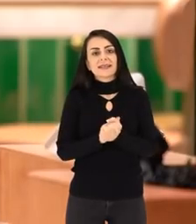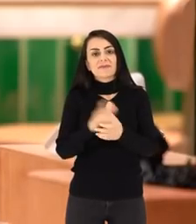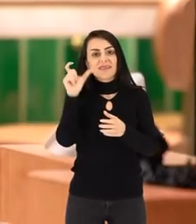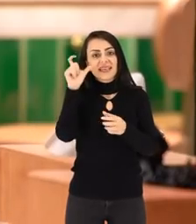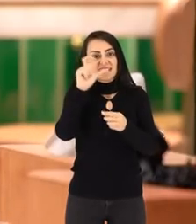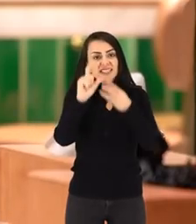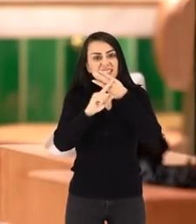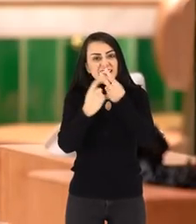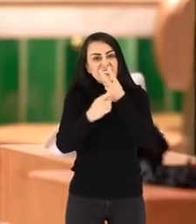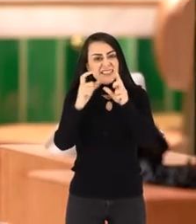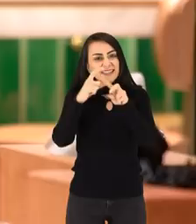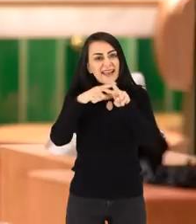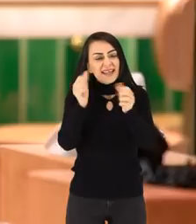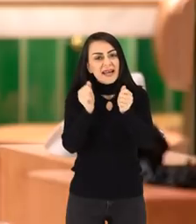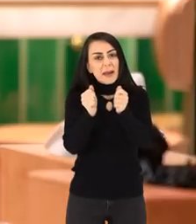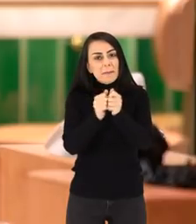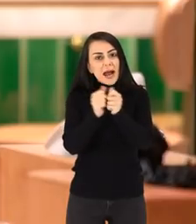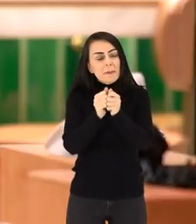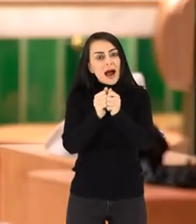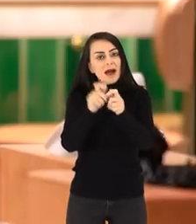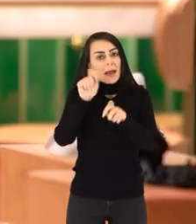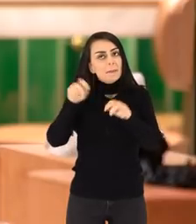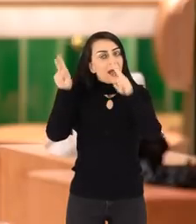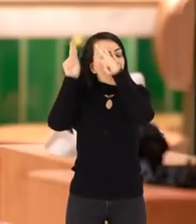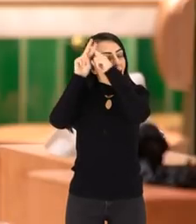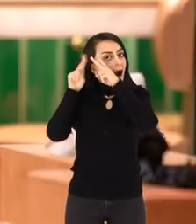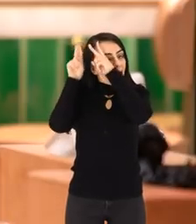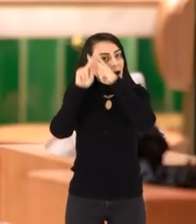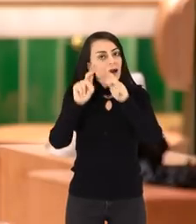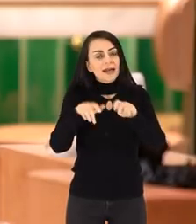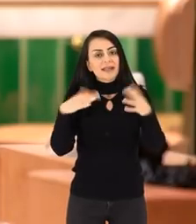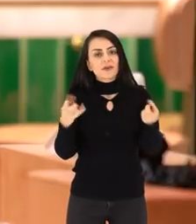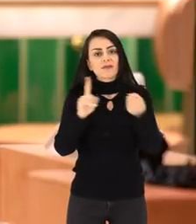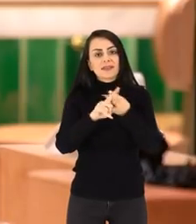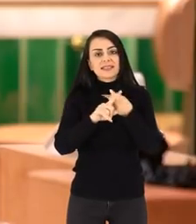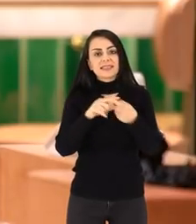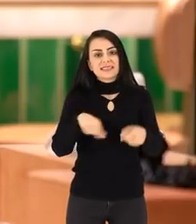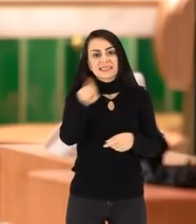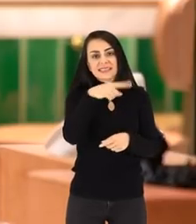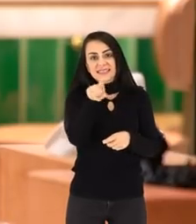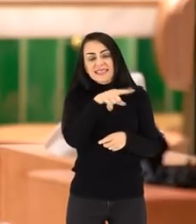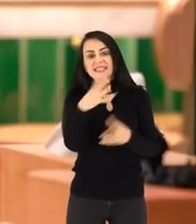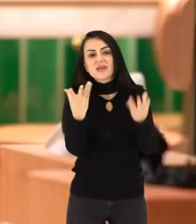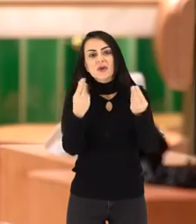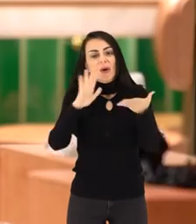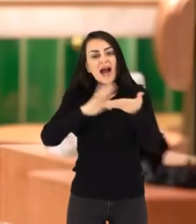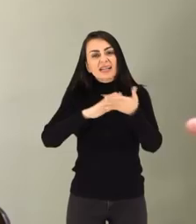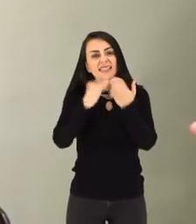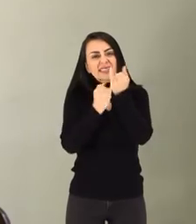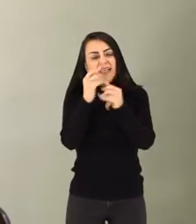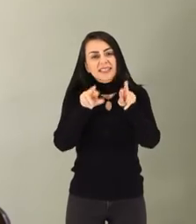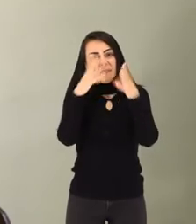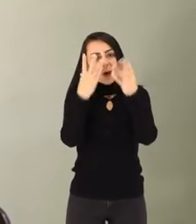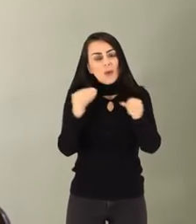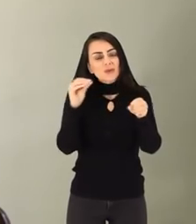Ceyda'yla yapmayı hayal ediyordum ama siz çok iyi arkadaş ve kardeş gibi olduğunuz için bu hakkımı senden yana